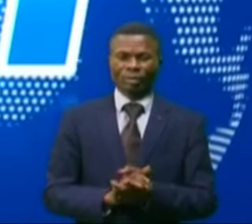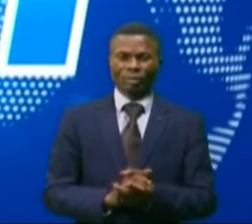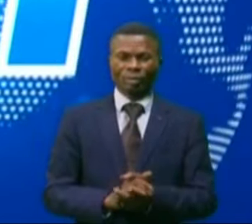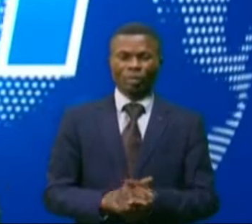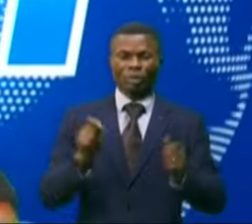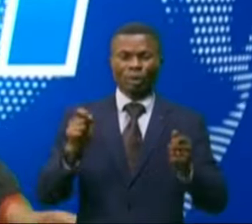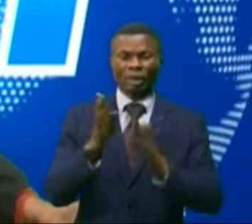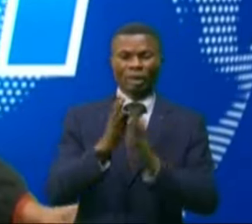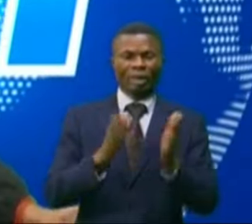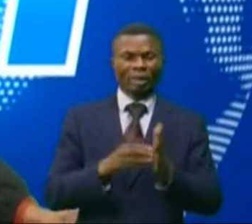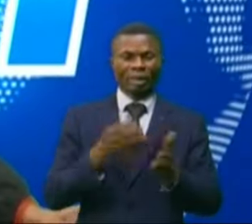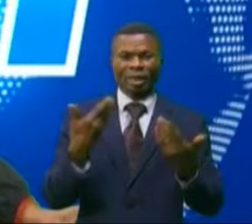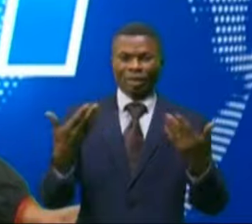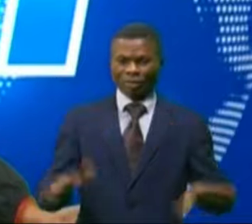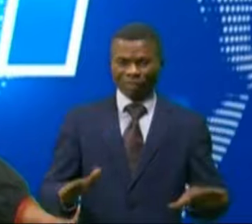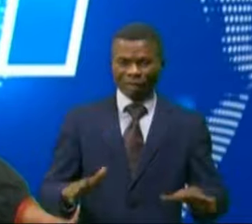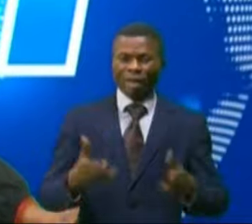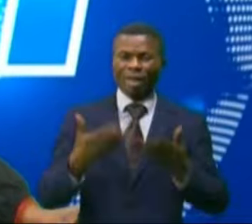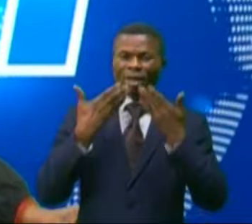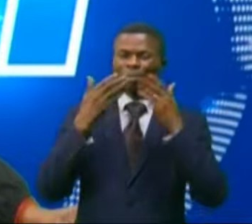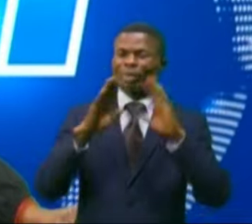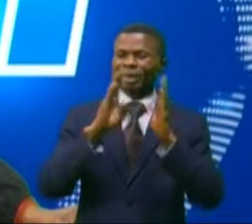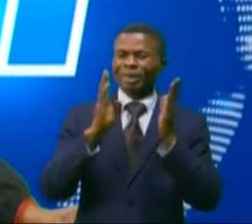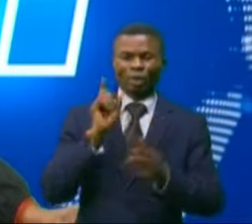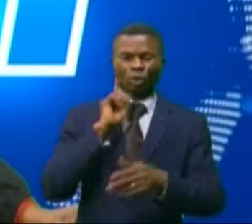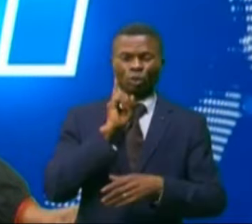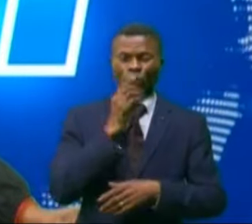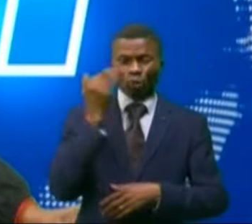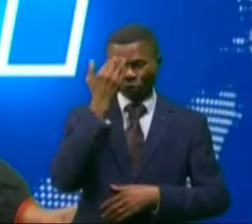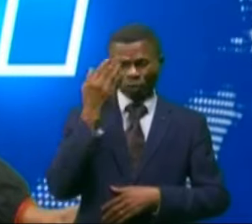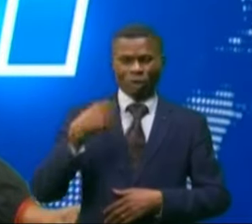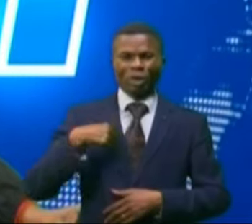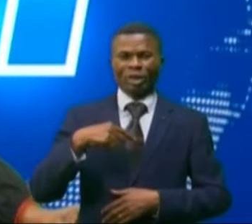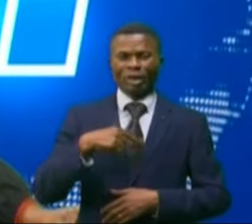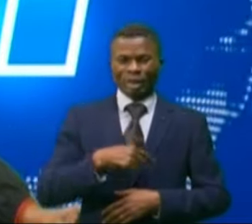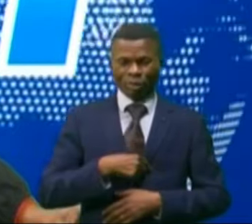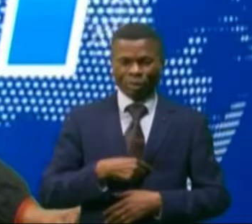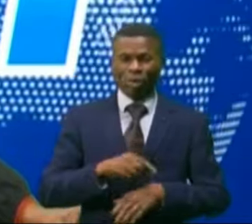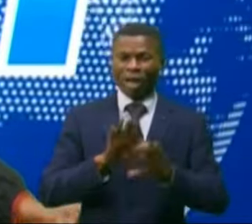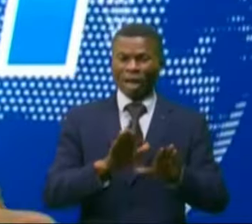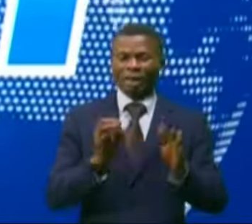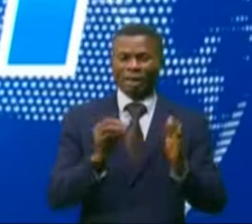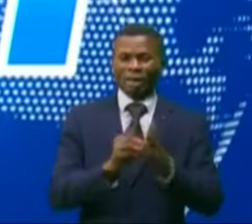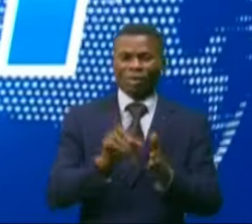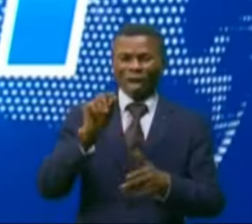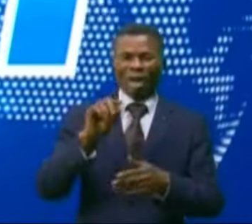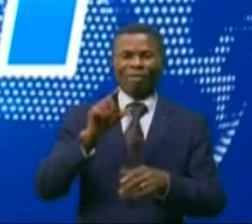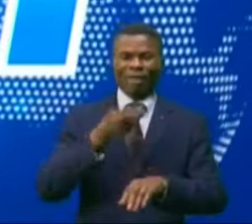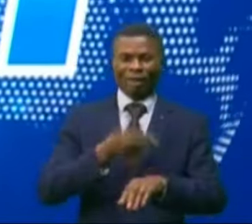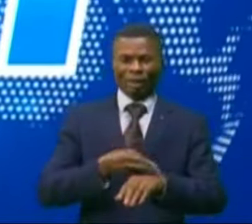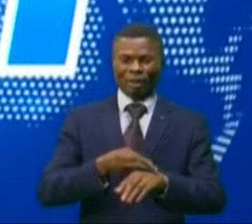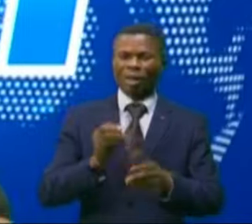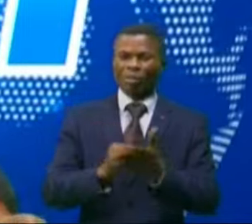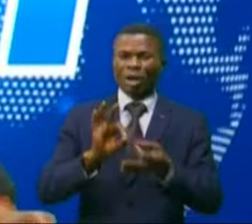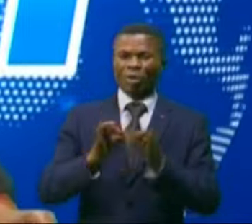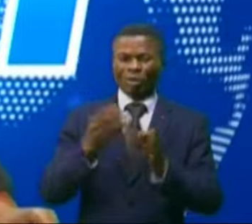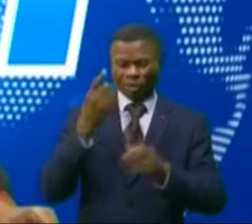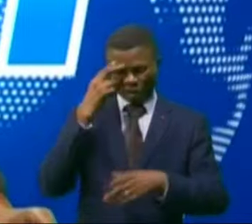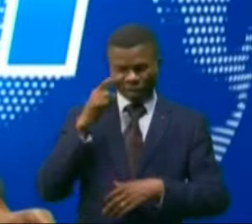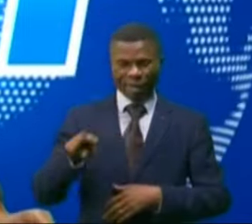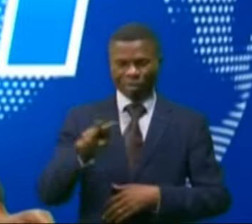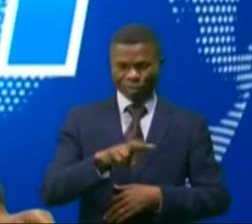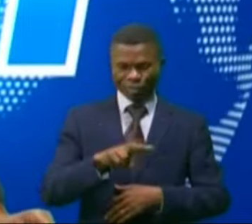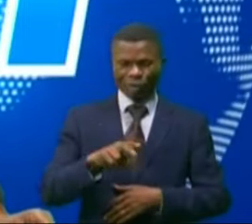Fin de ce journal de Jacques Gabo Abamougou Minassé Douga, réalisé par Patrick Bapuila et André Njeka, à la technique Yannick Yangoumbaï, Alain